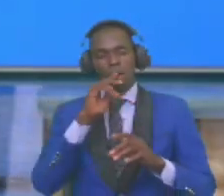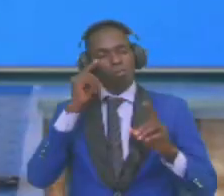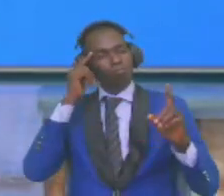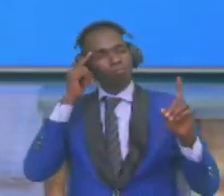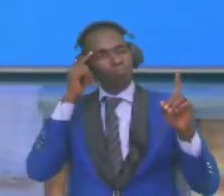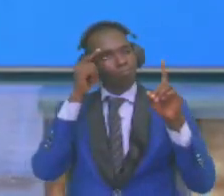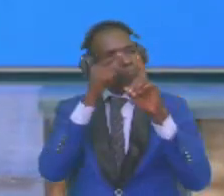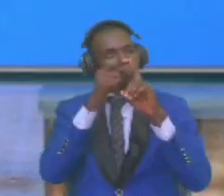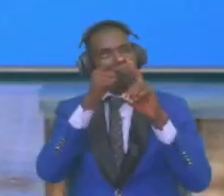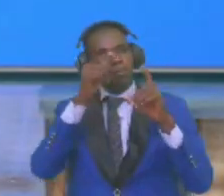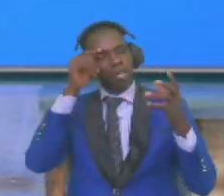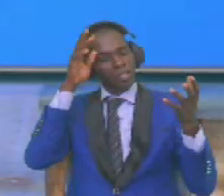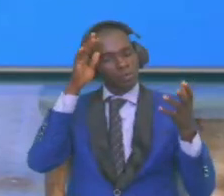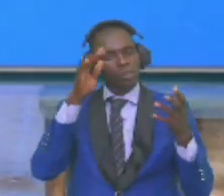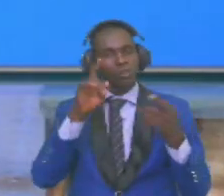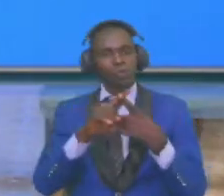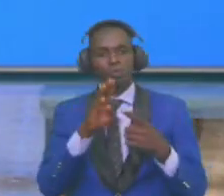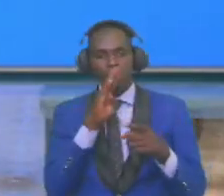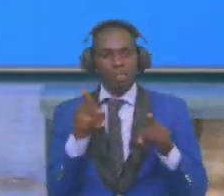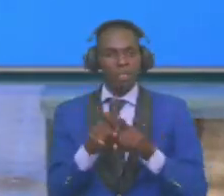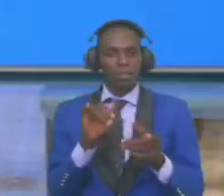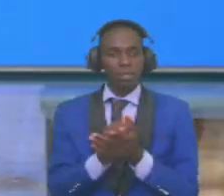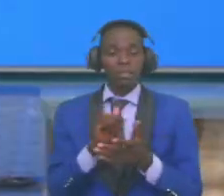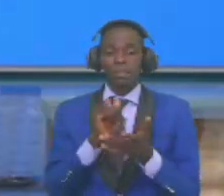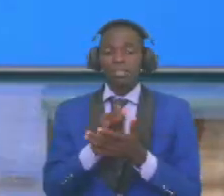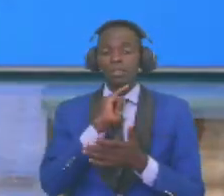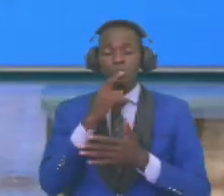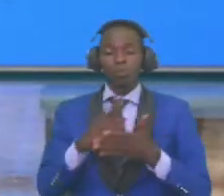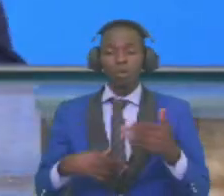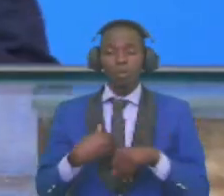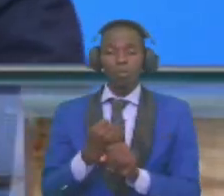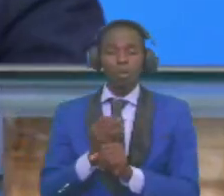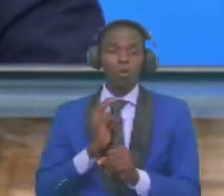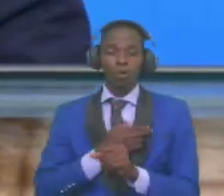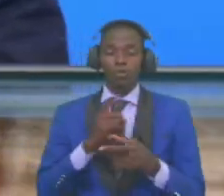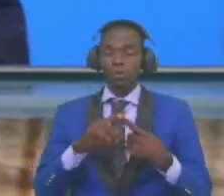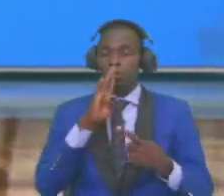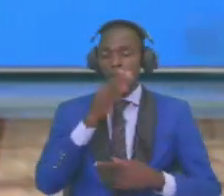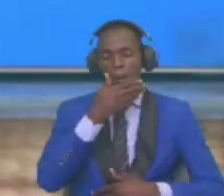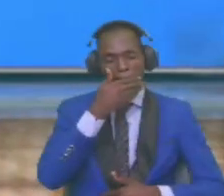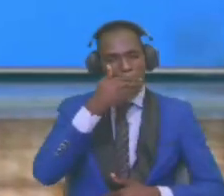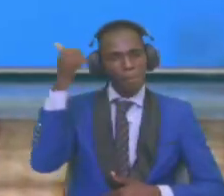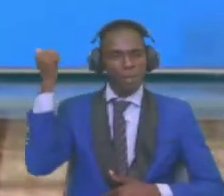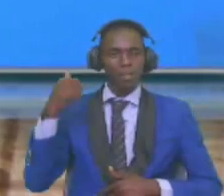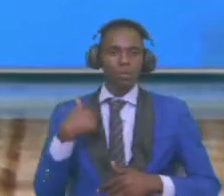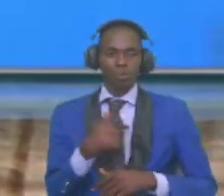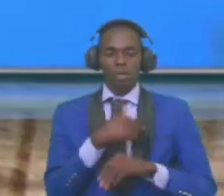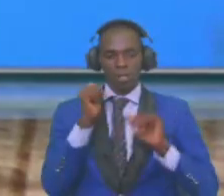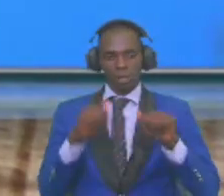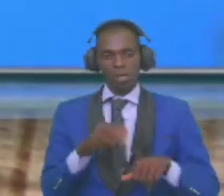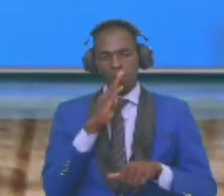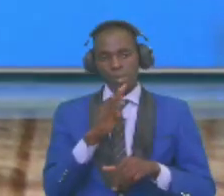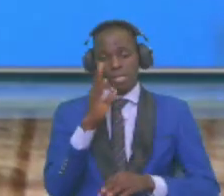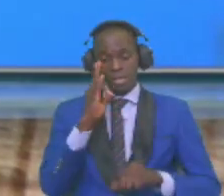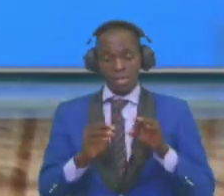vise à cela et c'est ce qui nous rend le meilleur qu'on puisse être dans la vie et